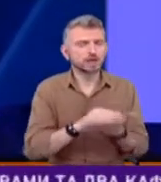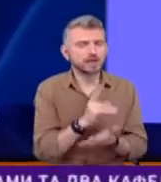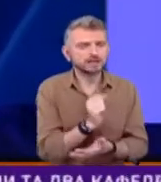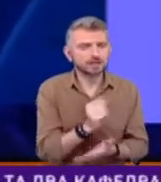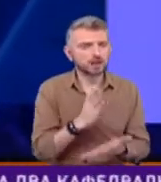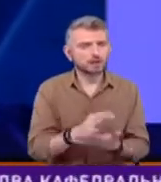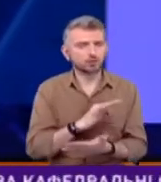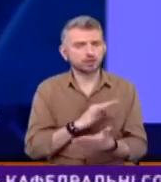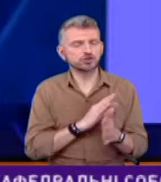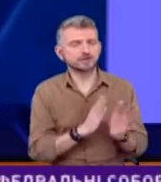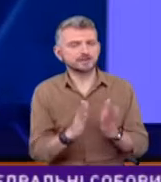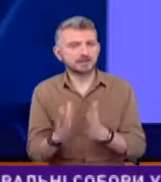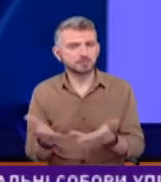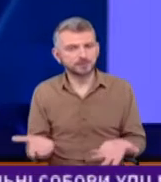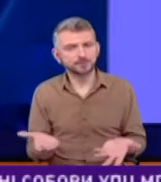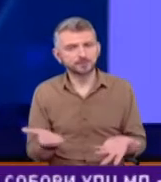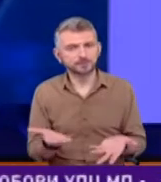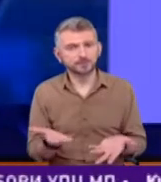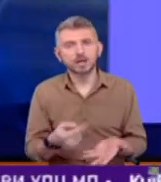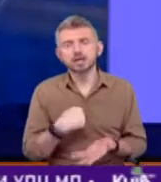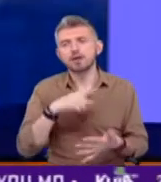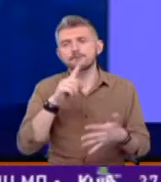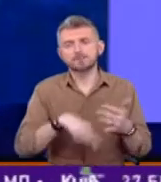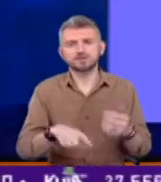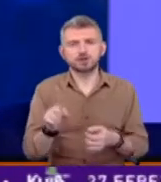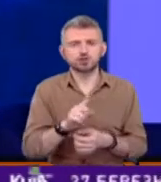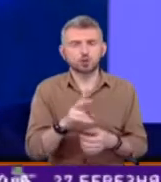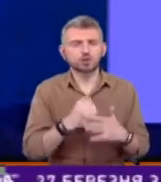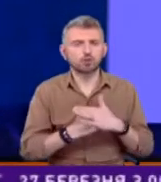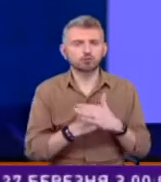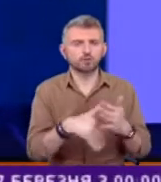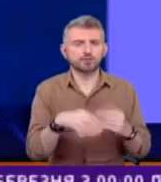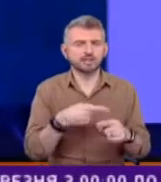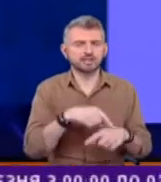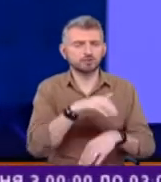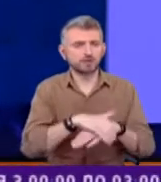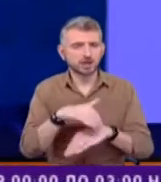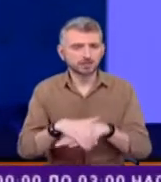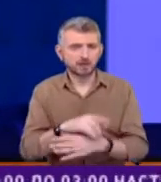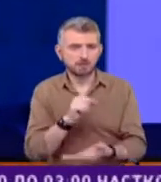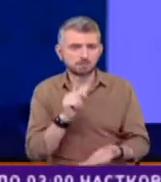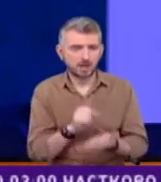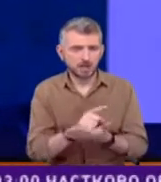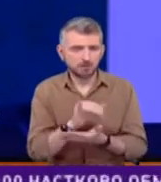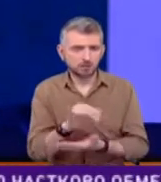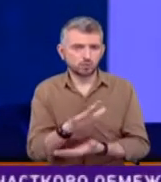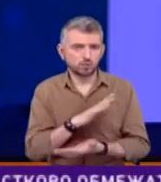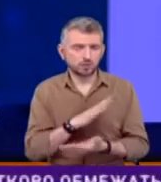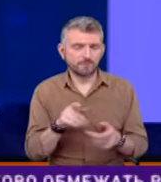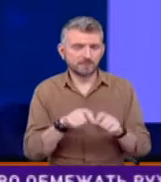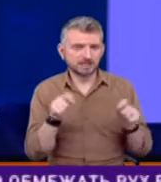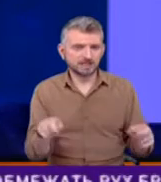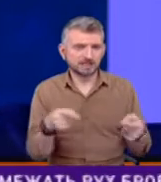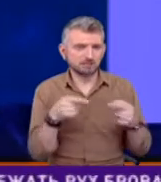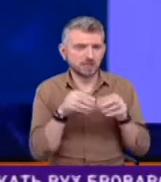є юридична система. Так. Тобто, я впевнений, що на основі всіх цих фактів мали би бути вже відкриті